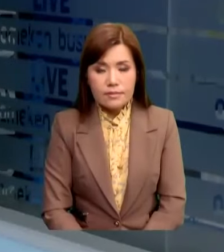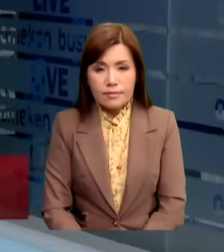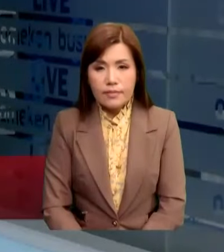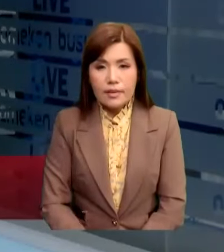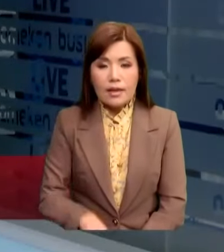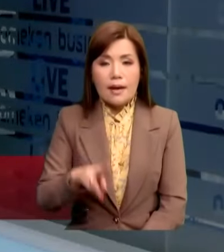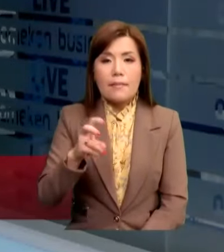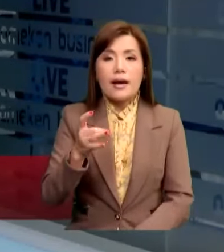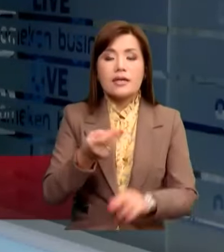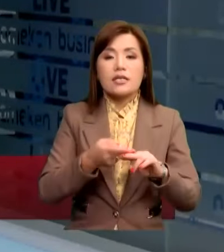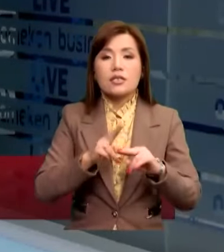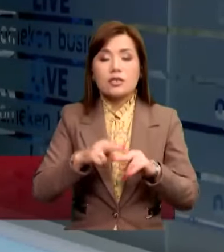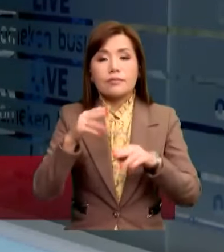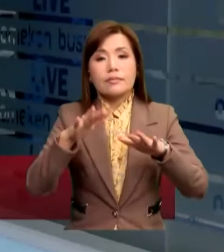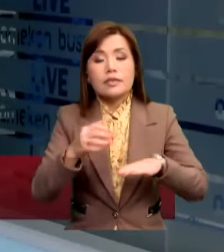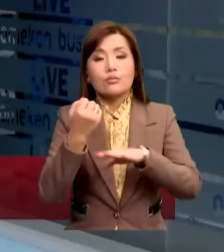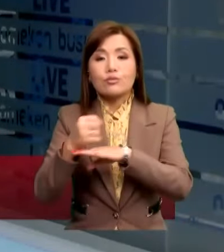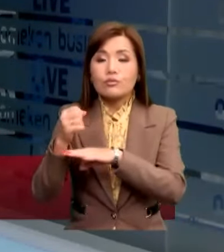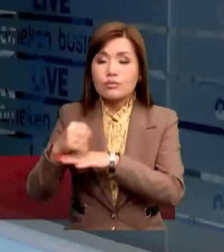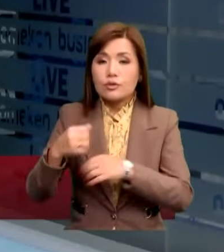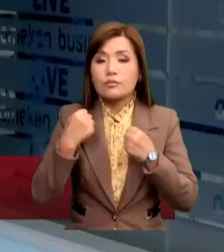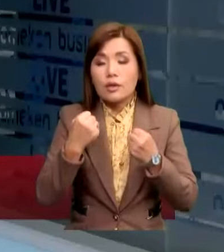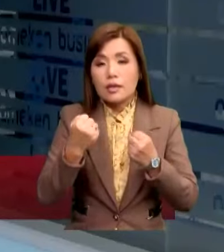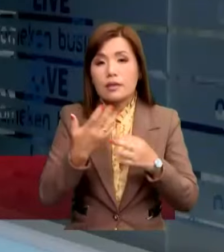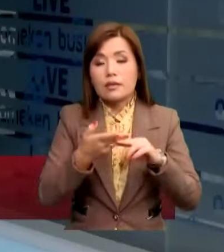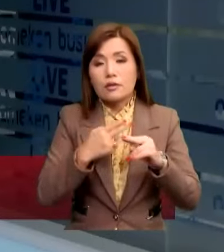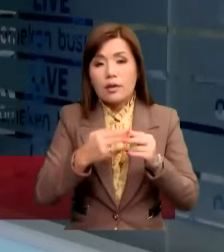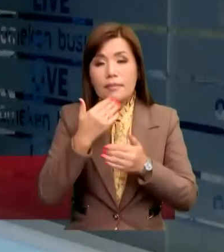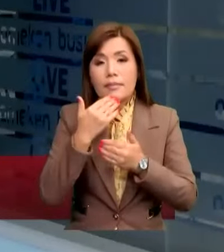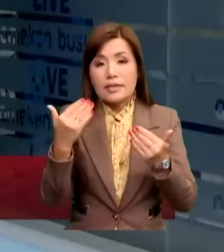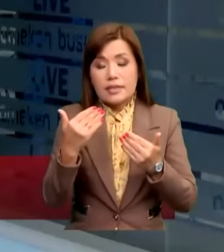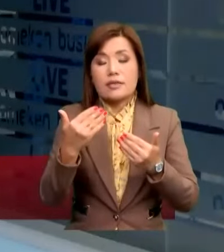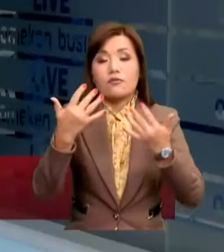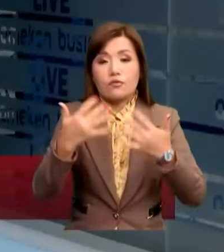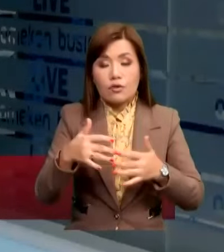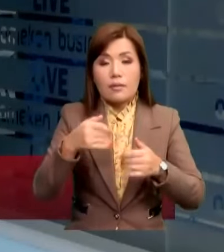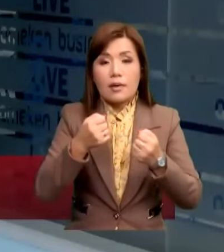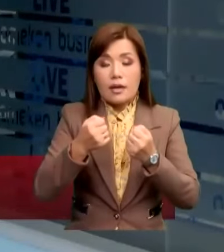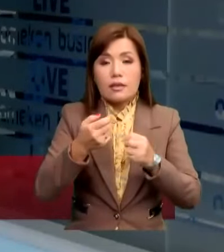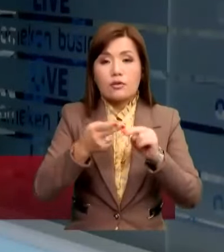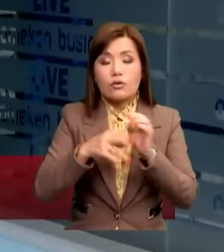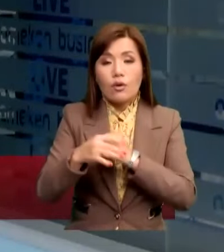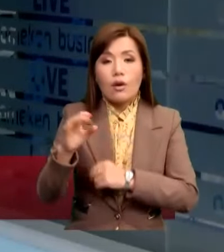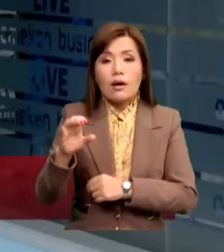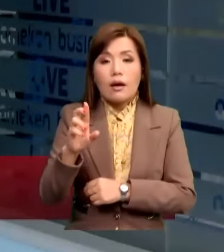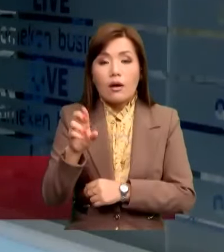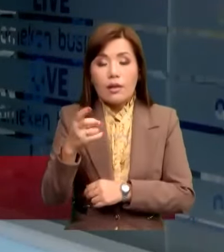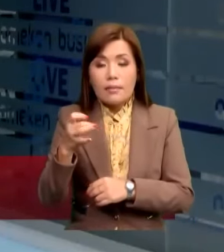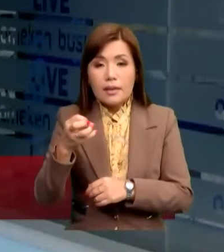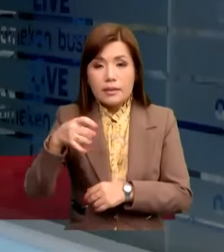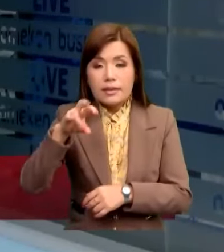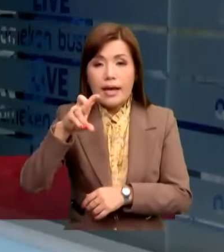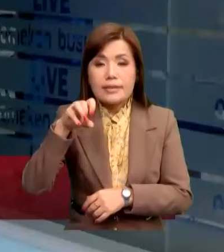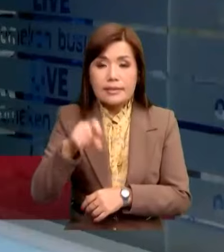Париж олимпиадасында жүлделі орынға ие болған спортшылардың соңғы легі елге қайтып жатыр. Бүгін бокстан қола медаль алған Назым Қызайбай